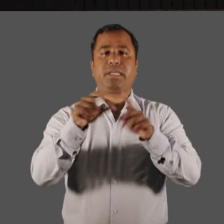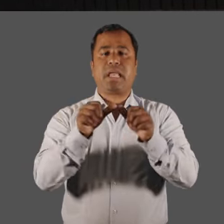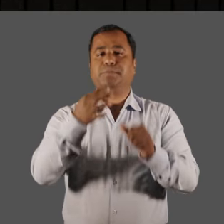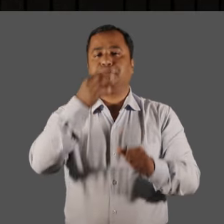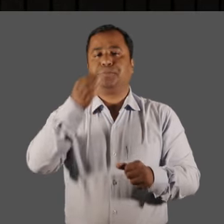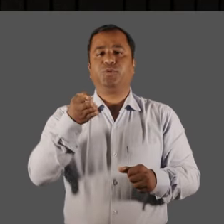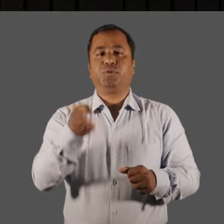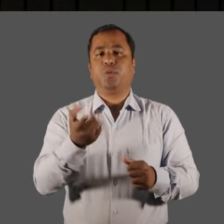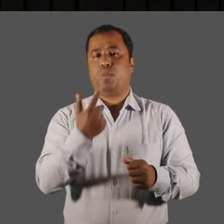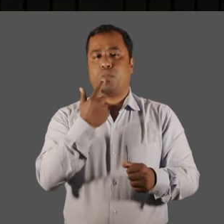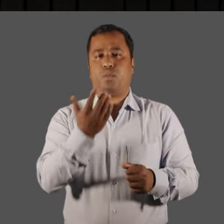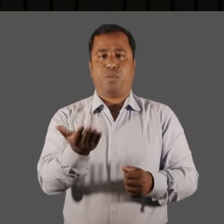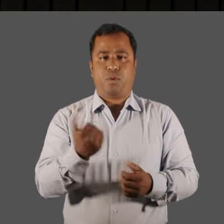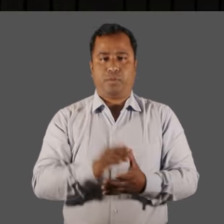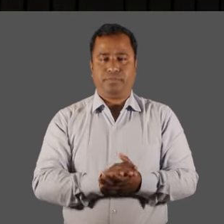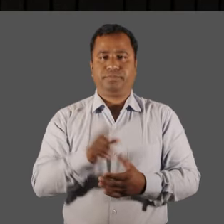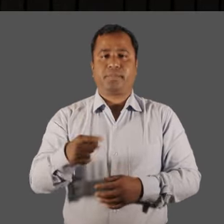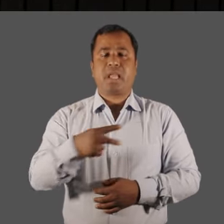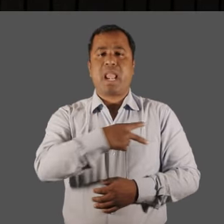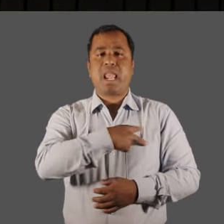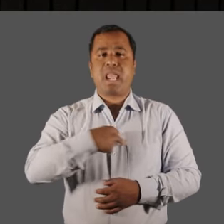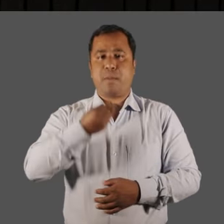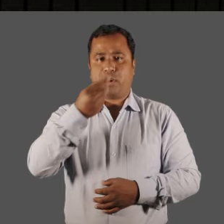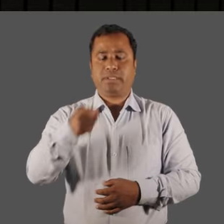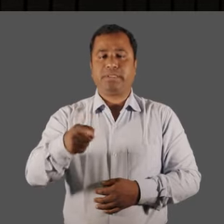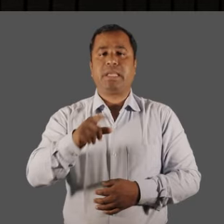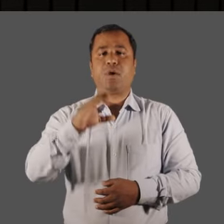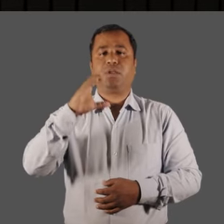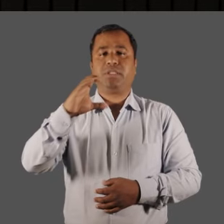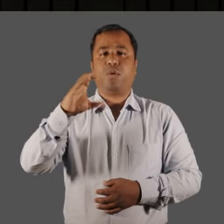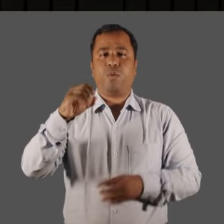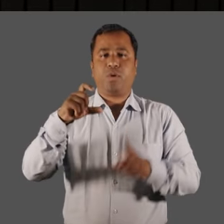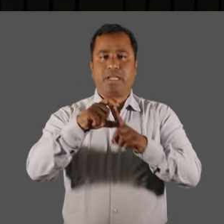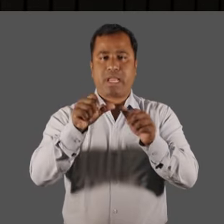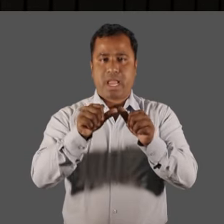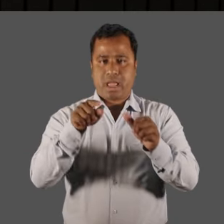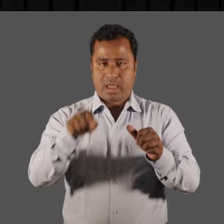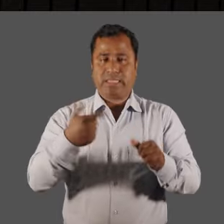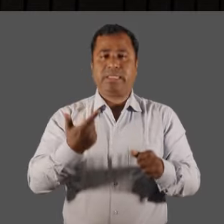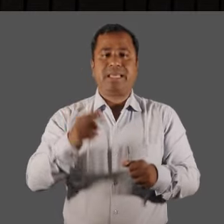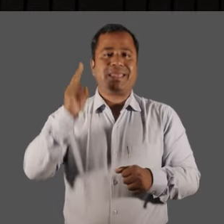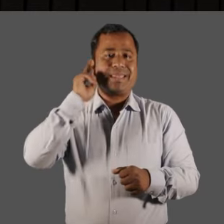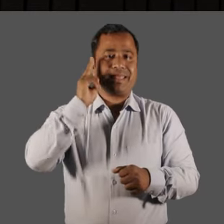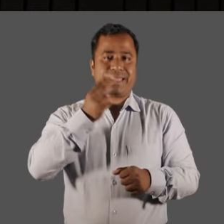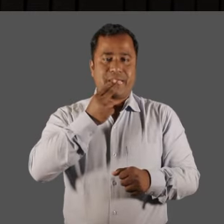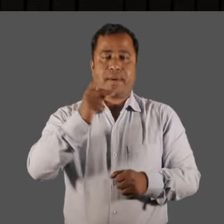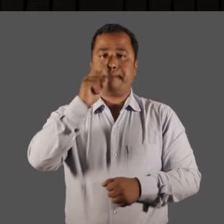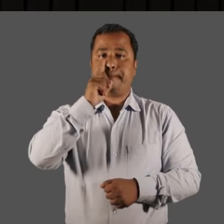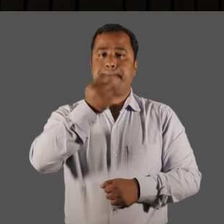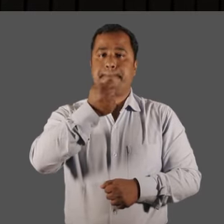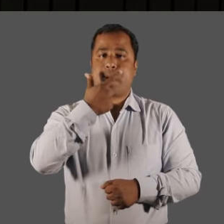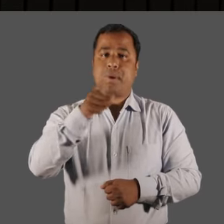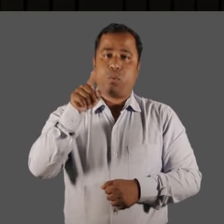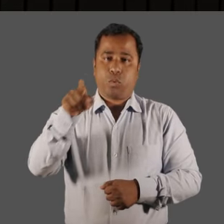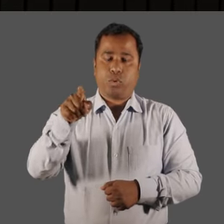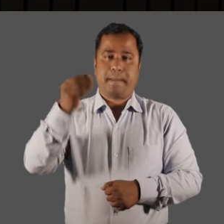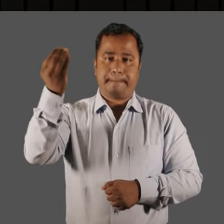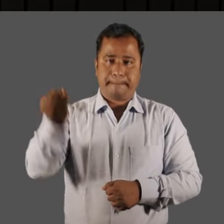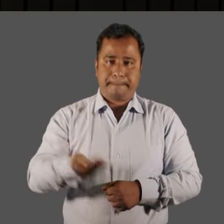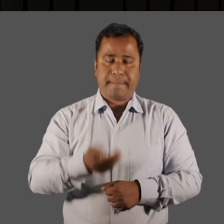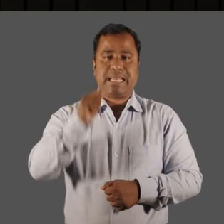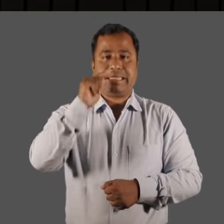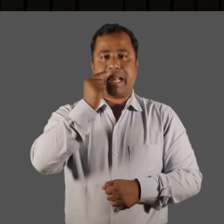আপনি। আমার একটা বড় পরিচয়, আপনি বলছিলেন যে আমি কোডা। কোডা হচ্ছে যারা শ্রবণ প্রতিবন্ধী দম্পতি বা শ্রবণ প্রতিবন্ধী